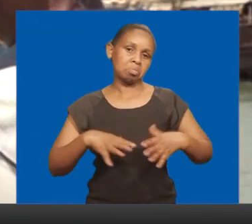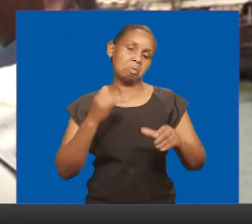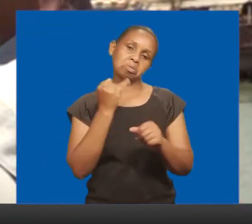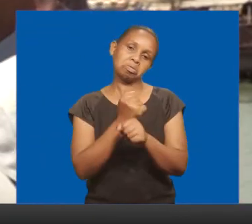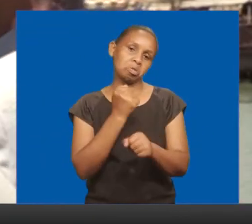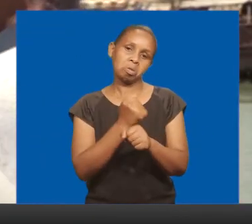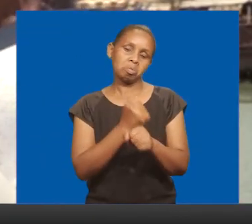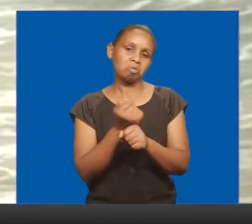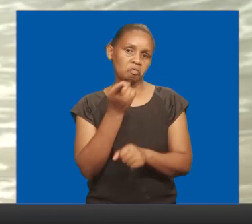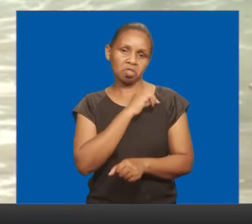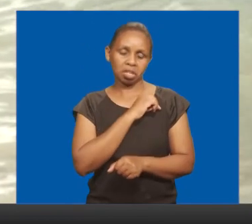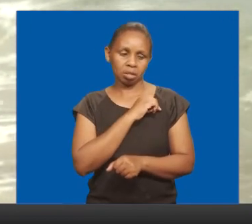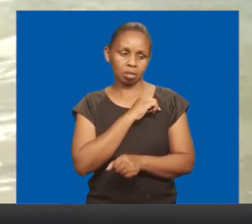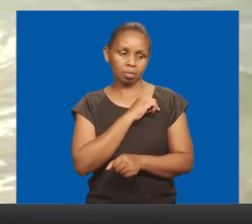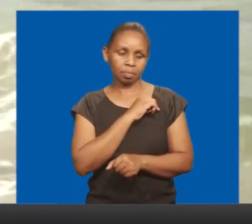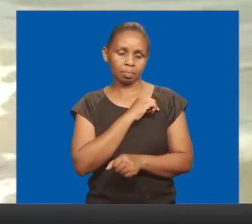tunakosa riziki